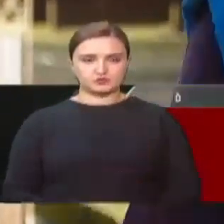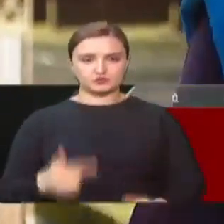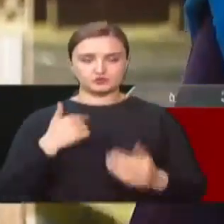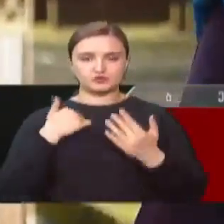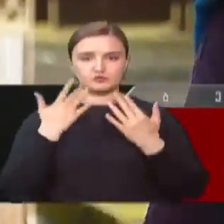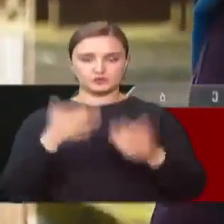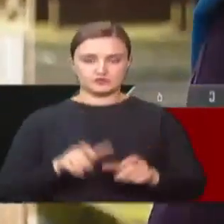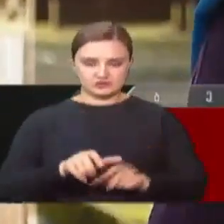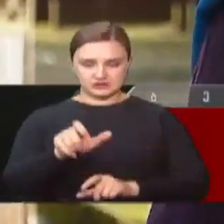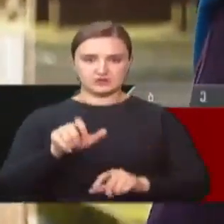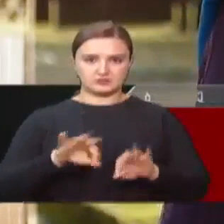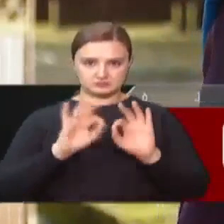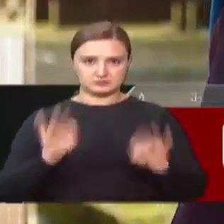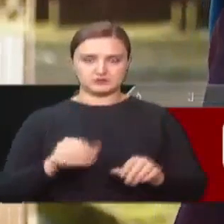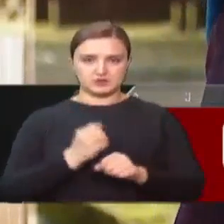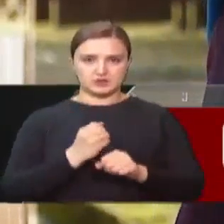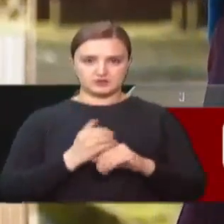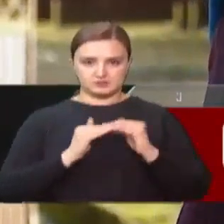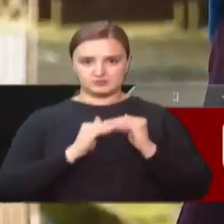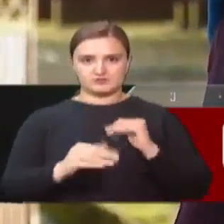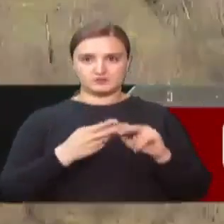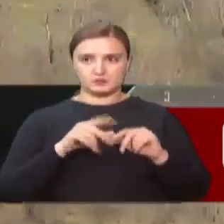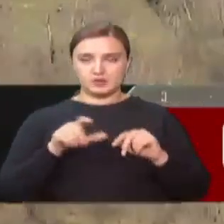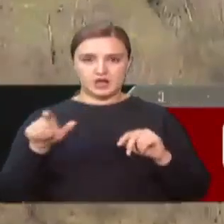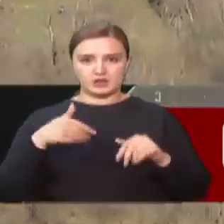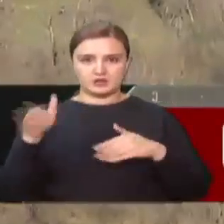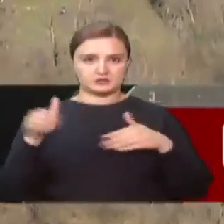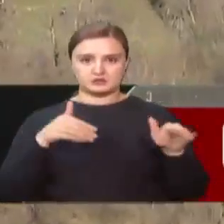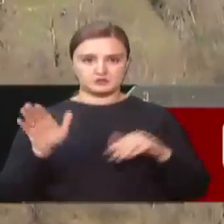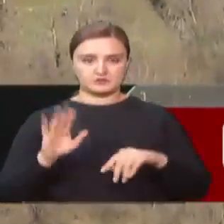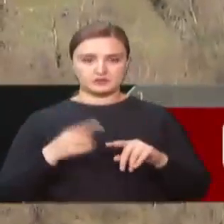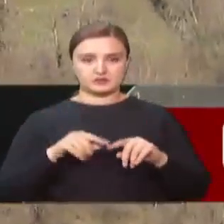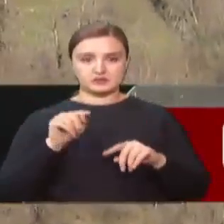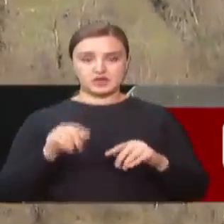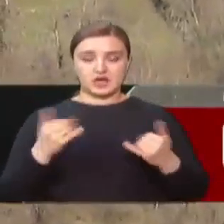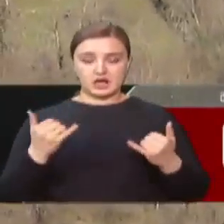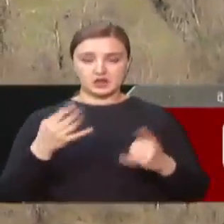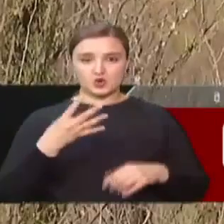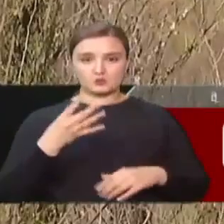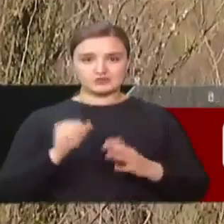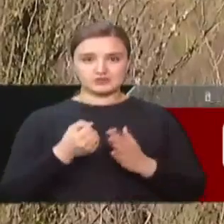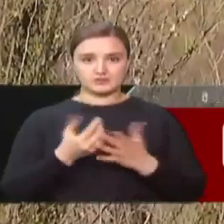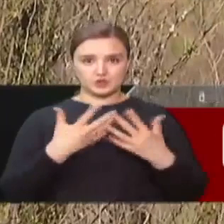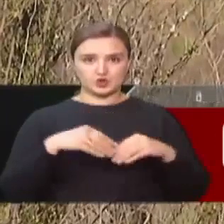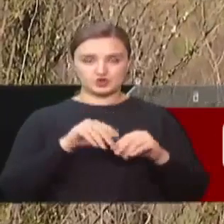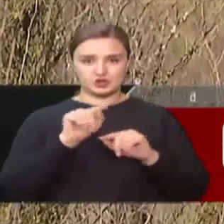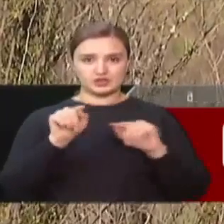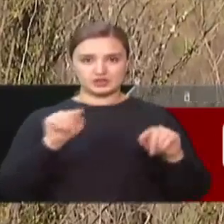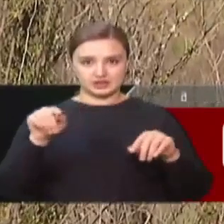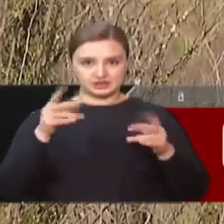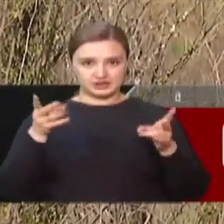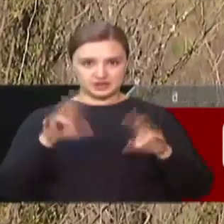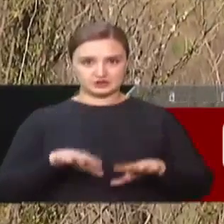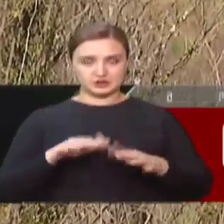khoulob gzas. Imitom rom ar daitsalos esuban. Khalakhalshi am droistvis 40-de ojakhi darcha.